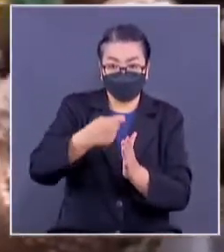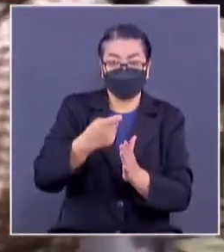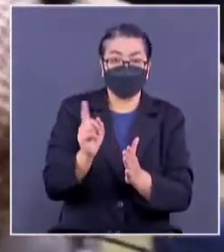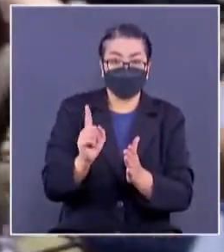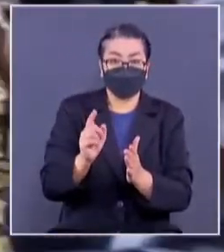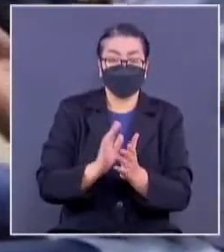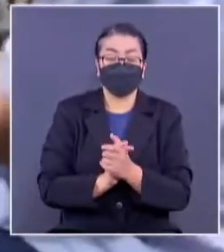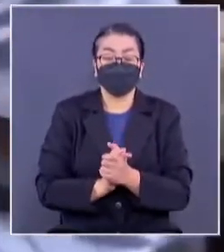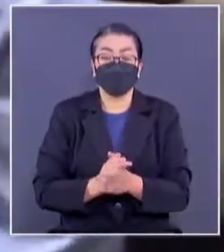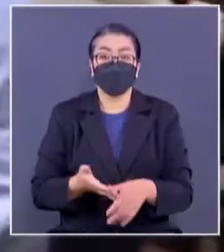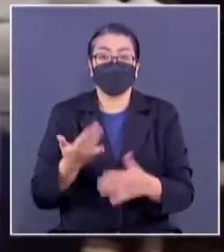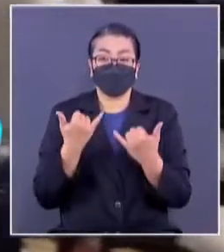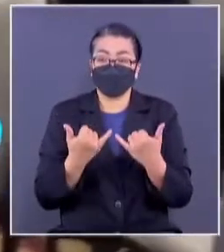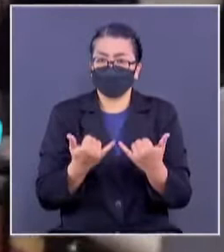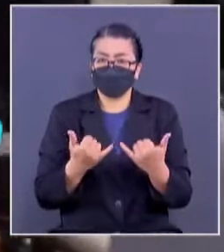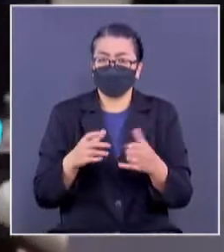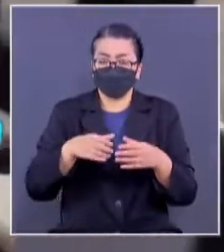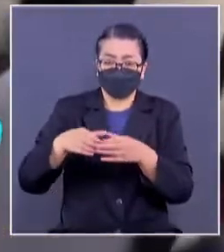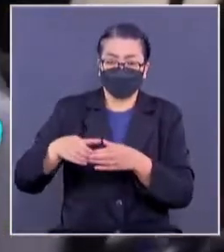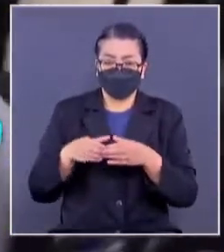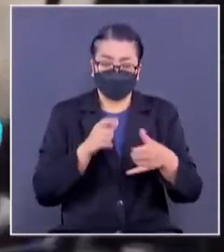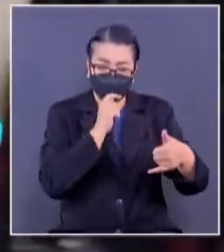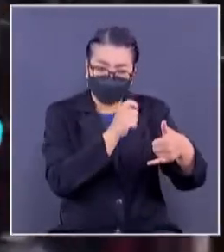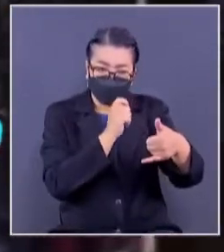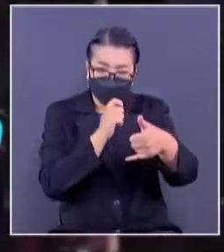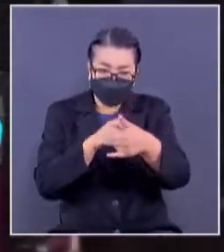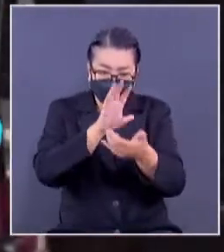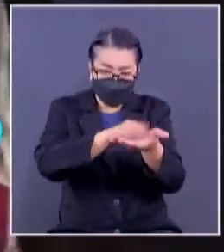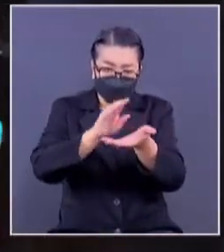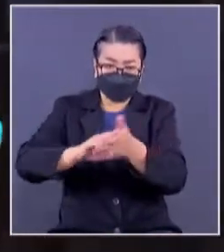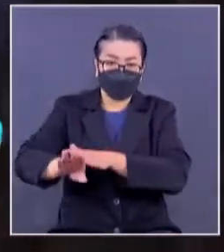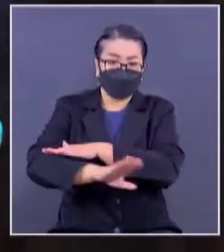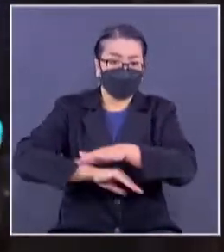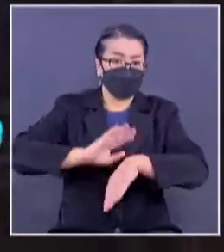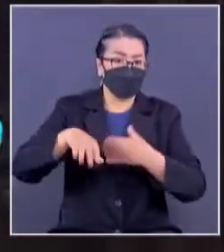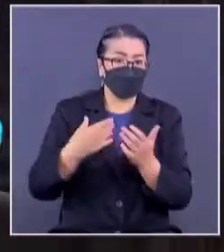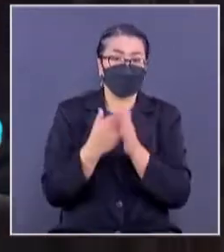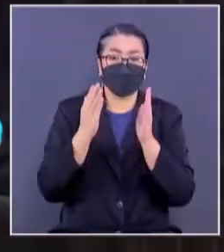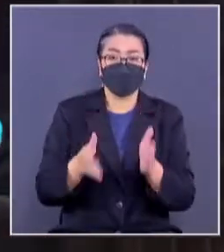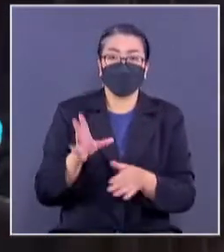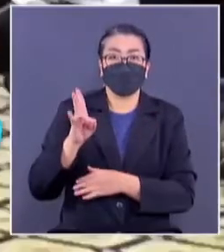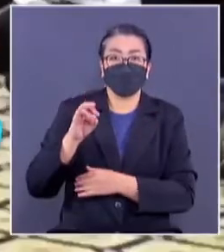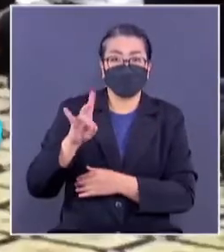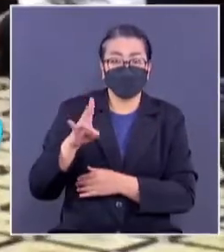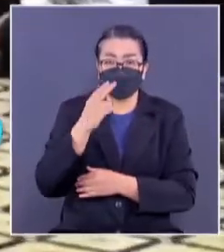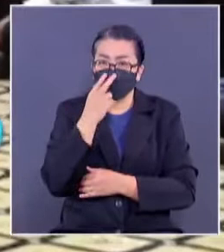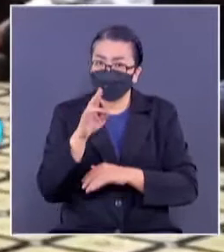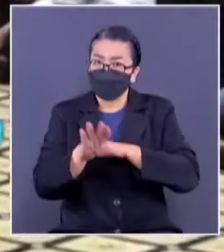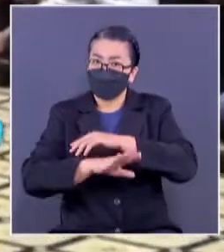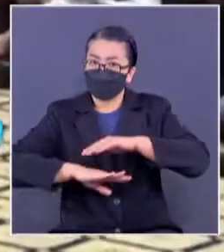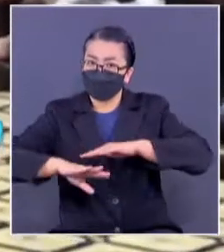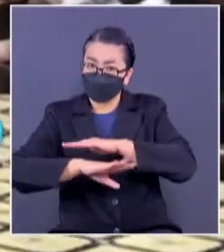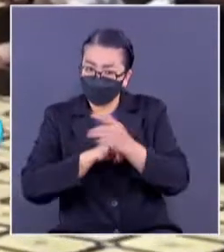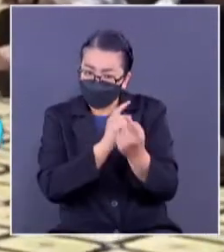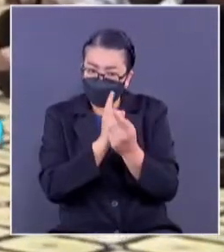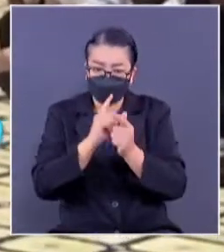ตงโมบอกว่าณขณะนี้พนักงานสอบสวนได้สอบปากคำพยานไปแล้ว77ปากพร้อมกับทบทวนหลักฐานทางอิเล็กทร